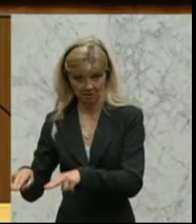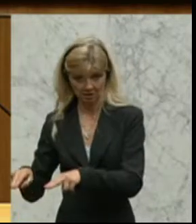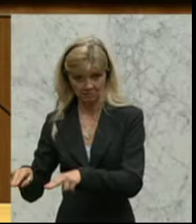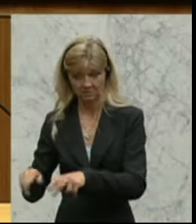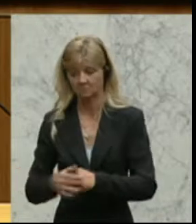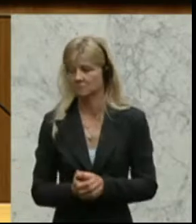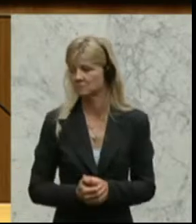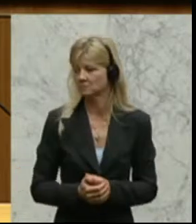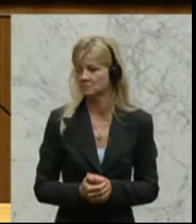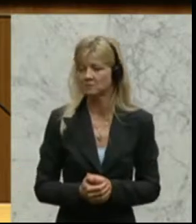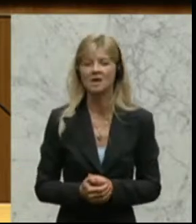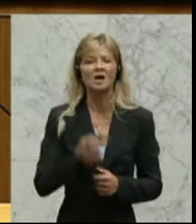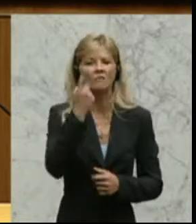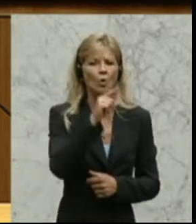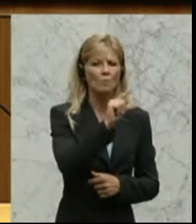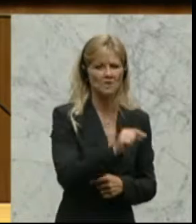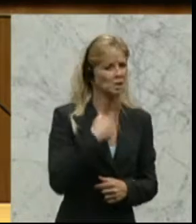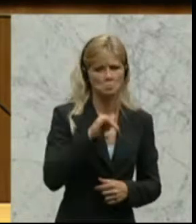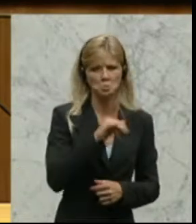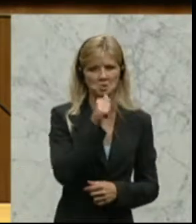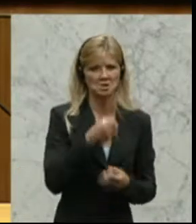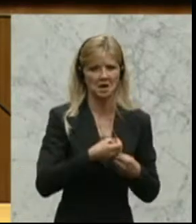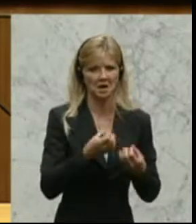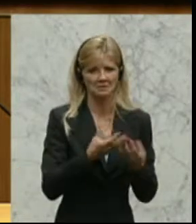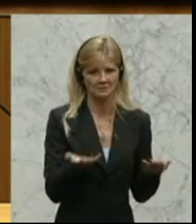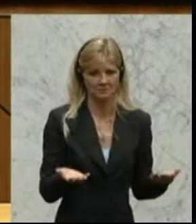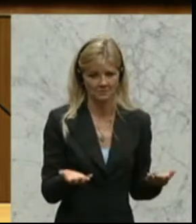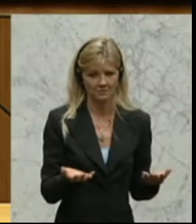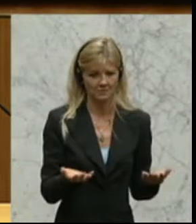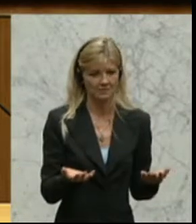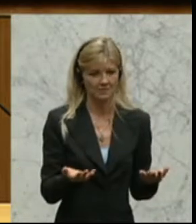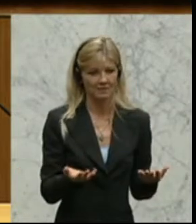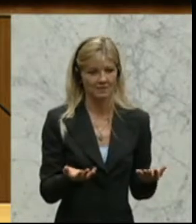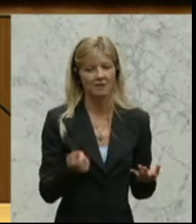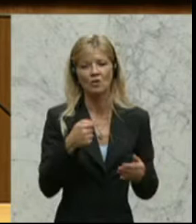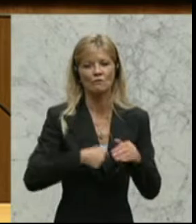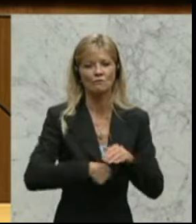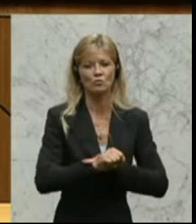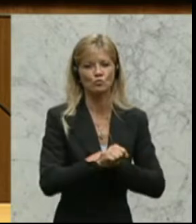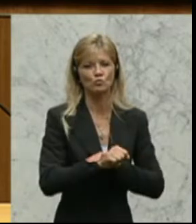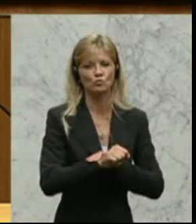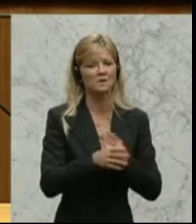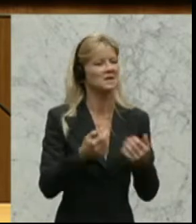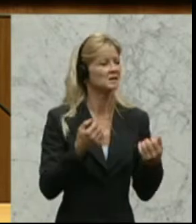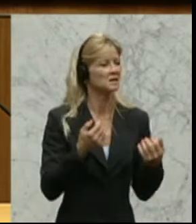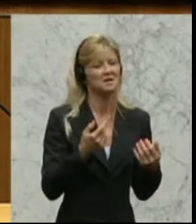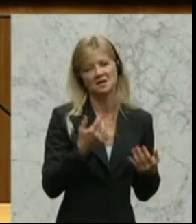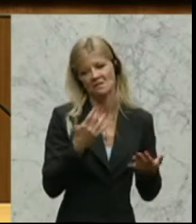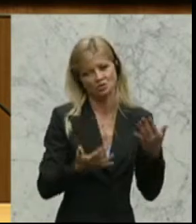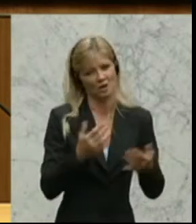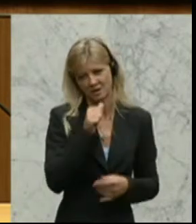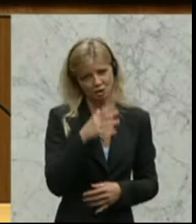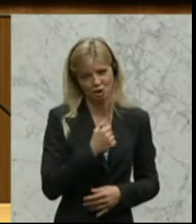weniger werden muss, das muss ich nicht lange erklären. Beim Fußball wird es wahrscheinlich nichts werden, aber was das Besteuern